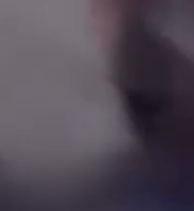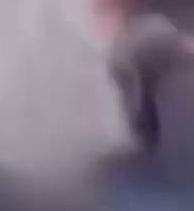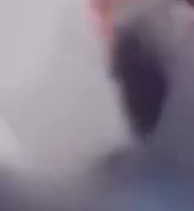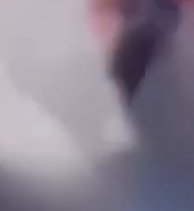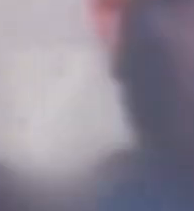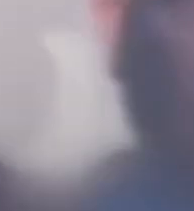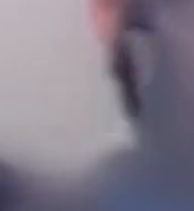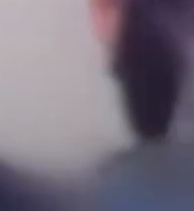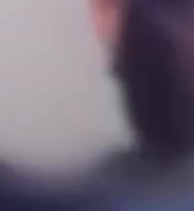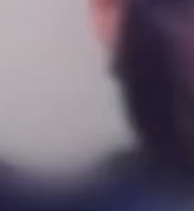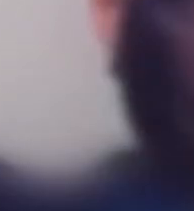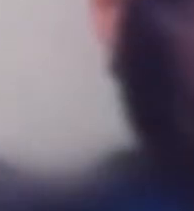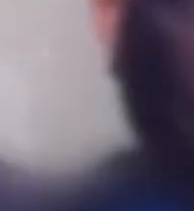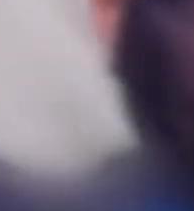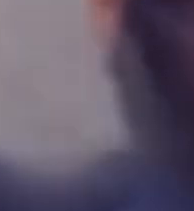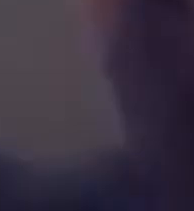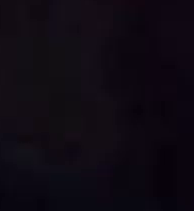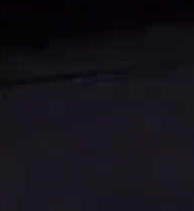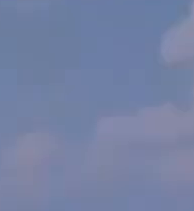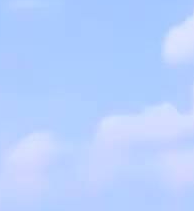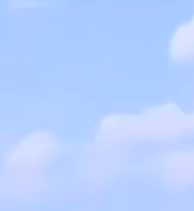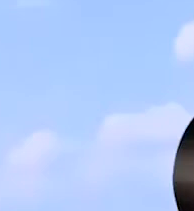วันนั้นอีกไม่ไกล